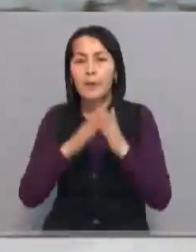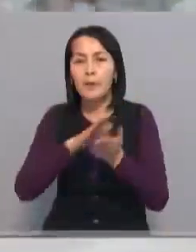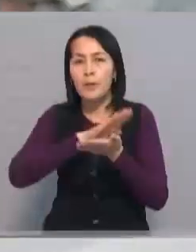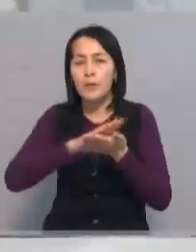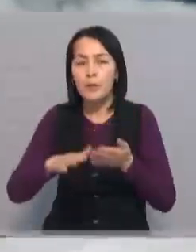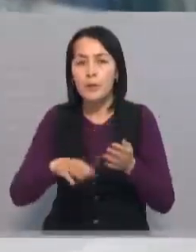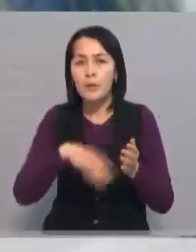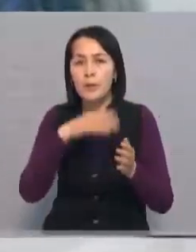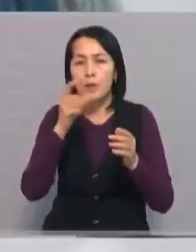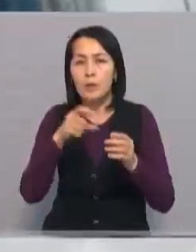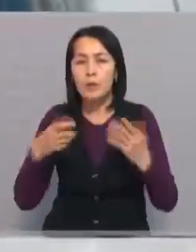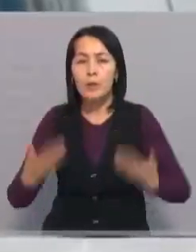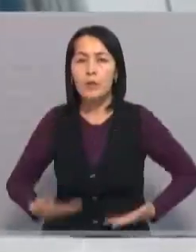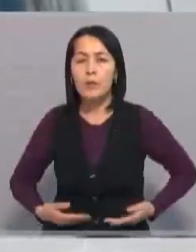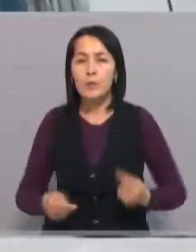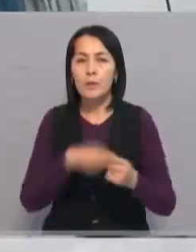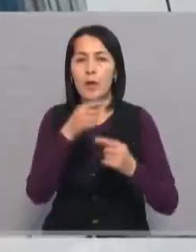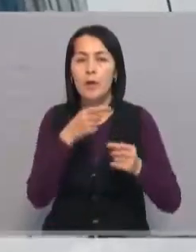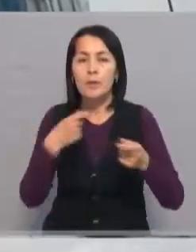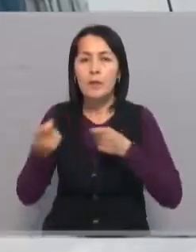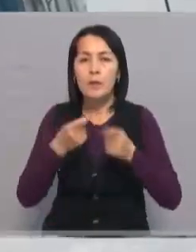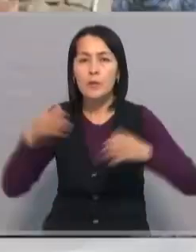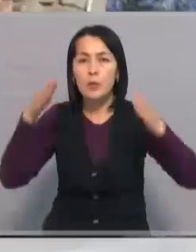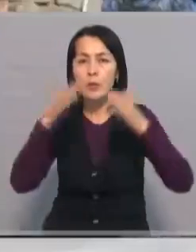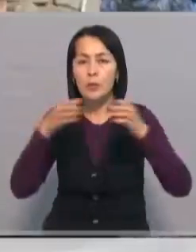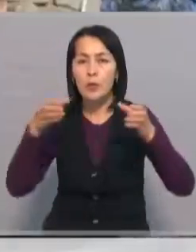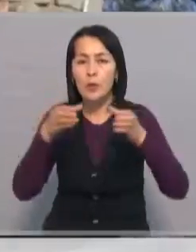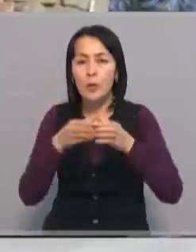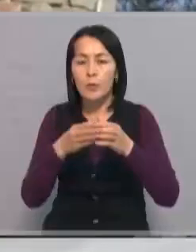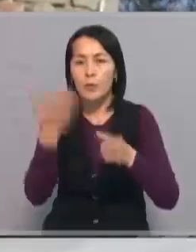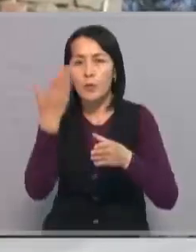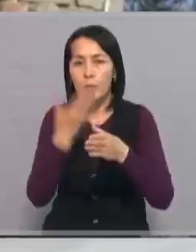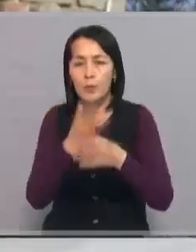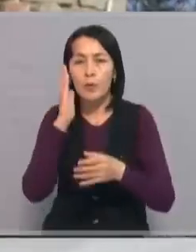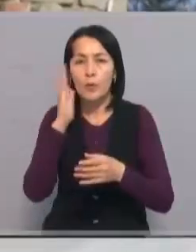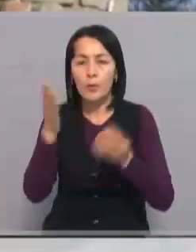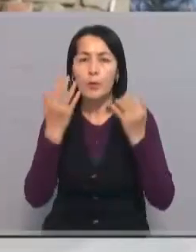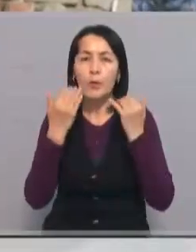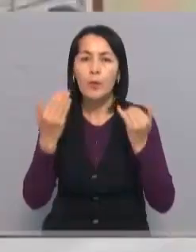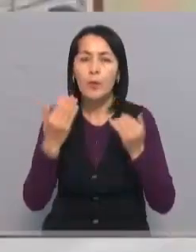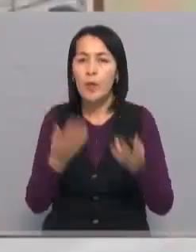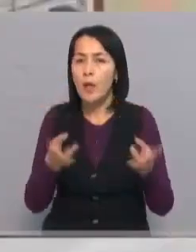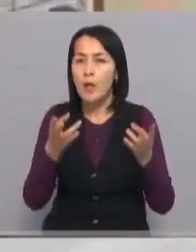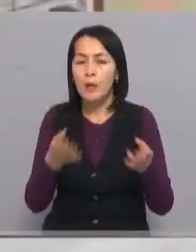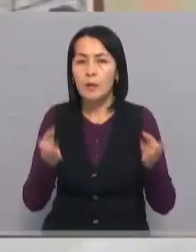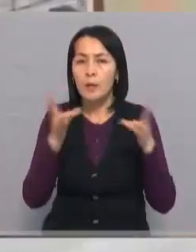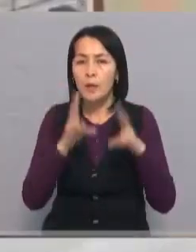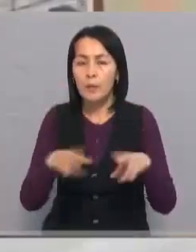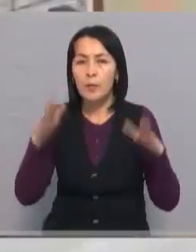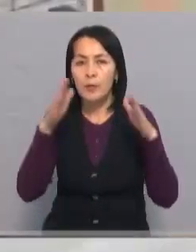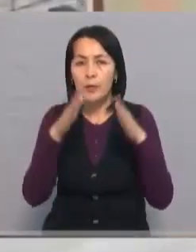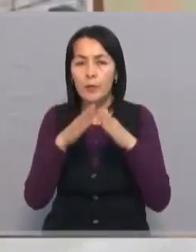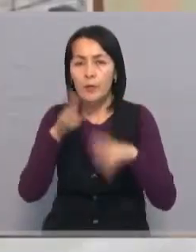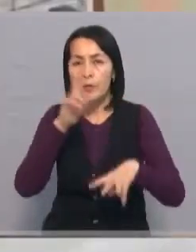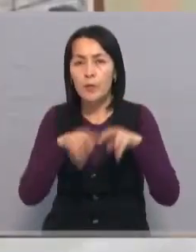сүрілгенше тұрғындар паналау үшін инвесторларда әкімдікте тұрғын үй қорлар тарапынан да көмек беріледі. Олар далада қалмайды. Тұрғын үй